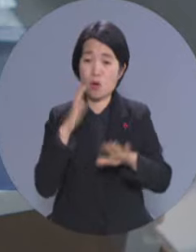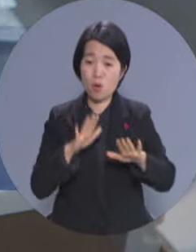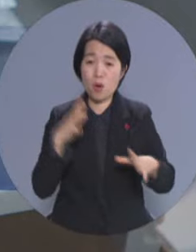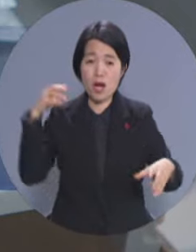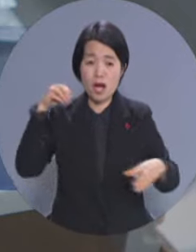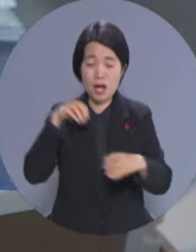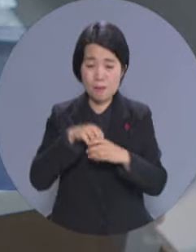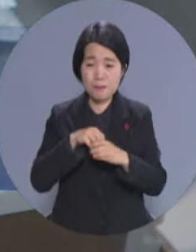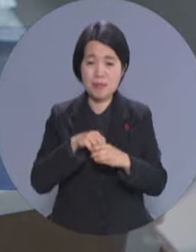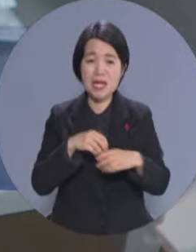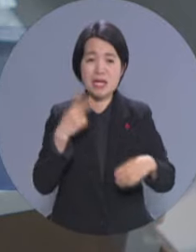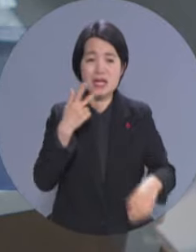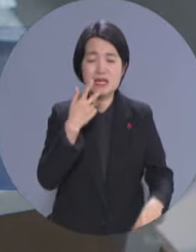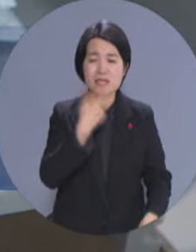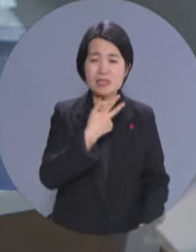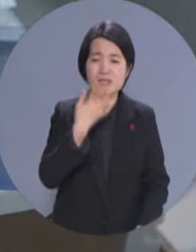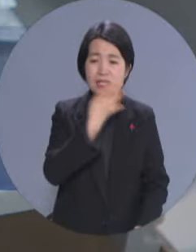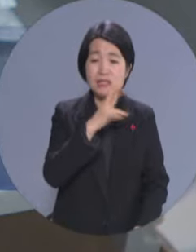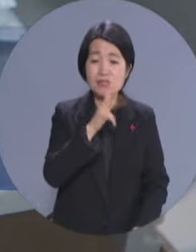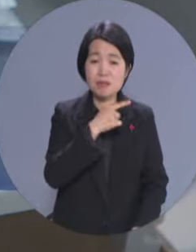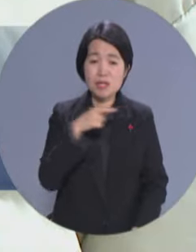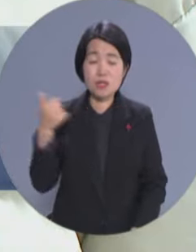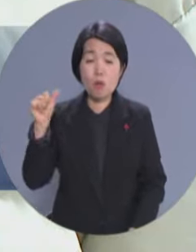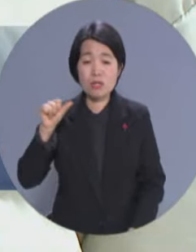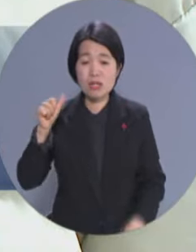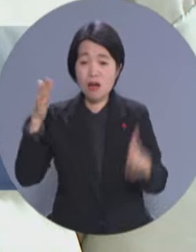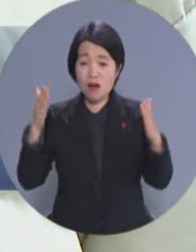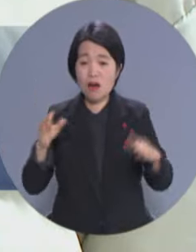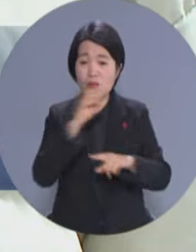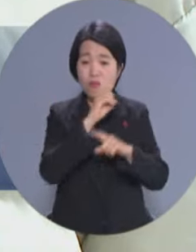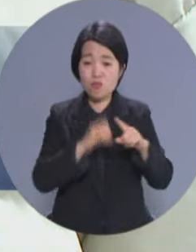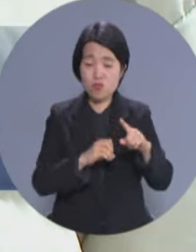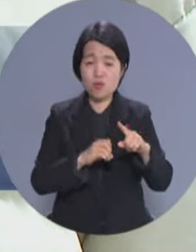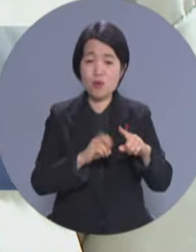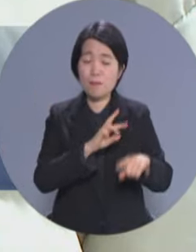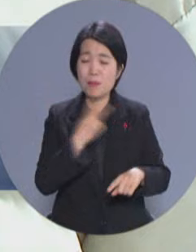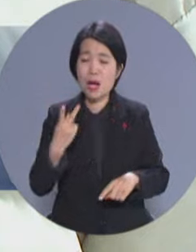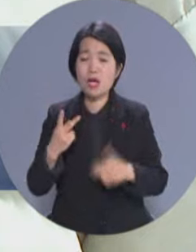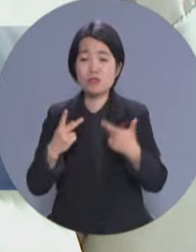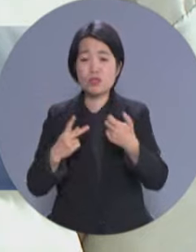포함하면은 4,700에서 한 5,000건 정도 비율로는 한